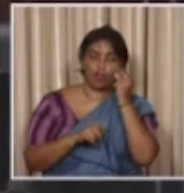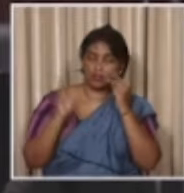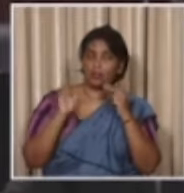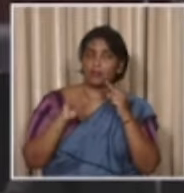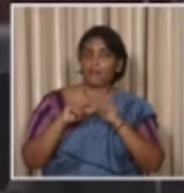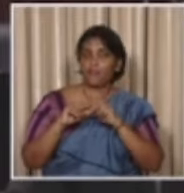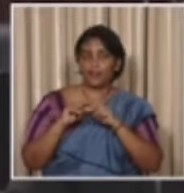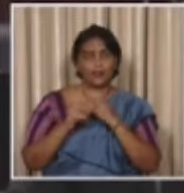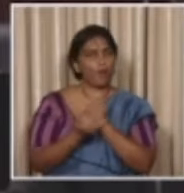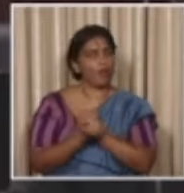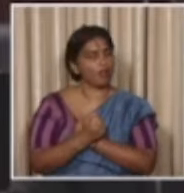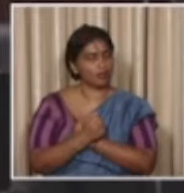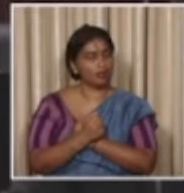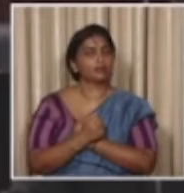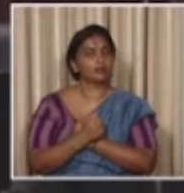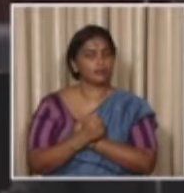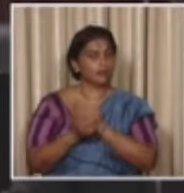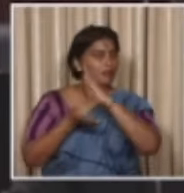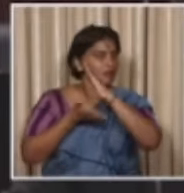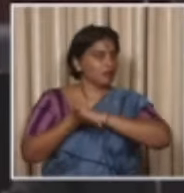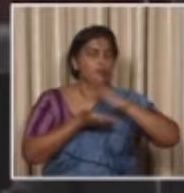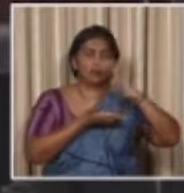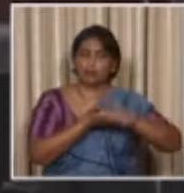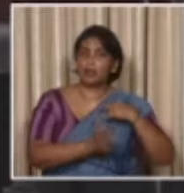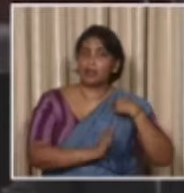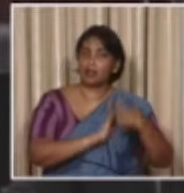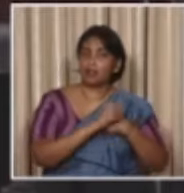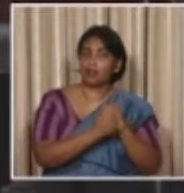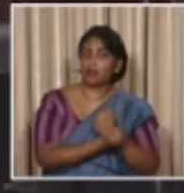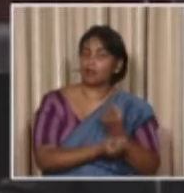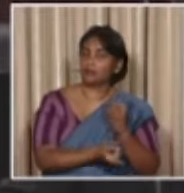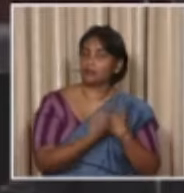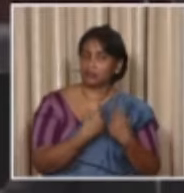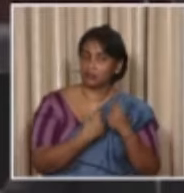පොලිසිය සහාය අරගෙන අපේ පොලිසිය විමර්ශනය කරලා